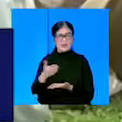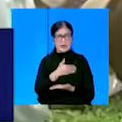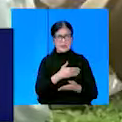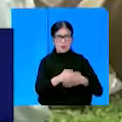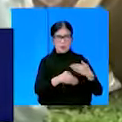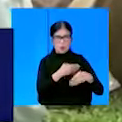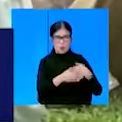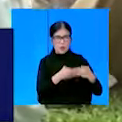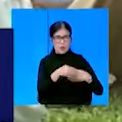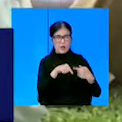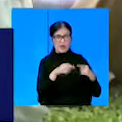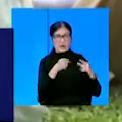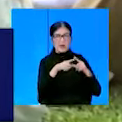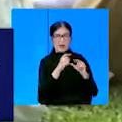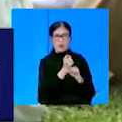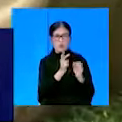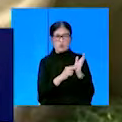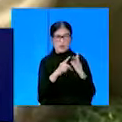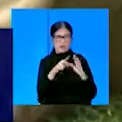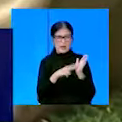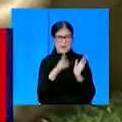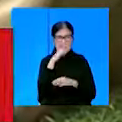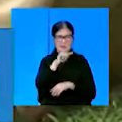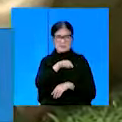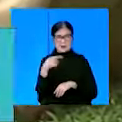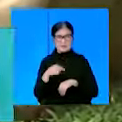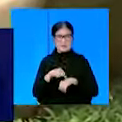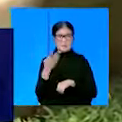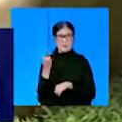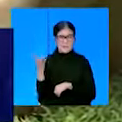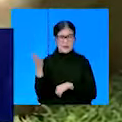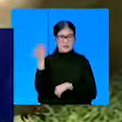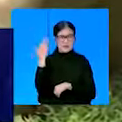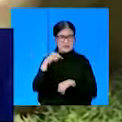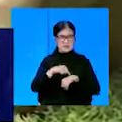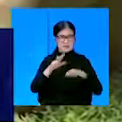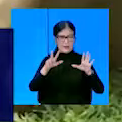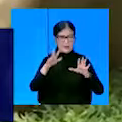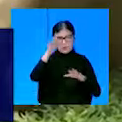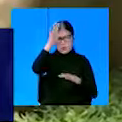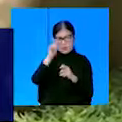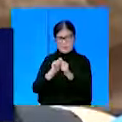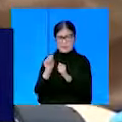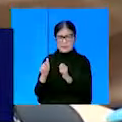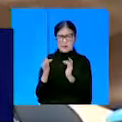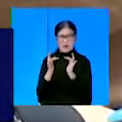Marga Satwa Ragunan, per hari ini sampai jam 8 pagi tadi, wisatawan yang membeli tiket secara online